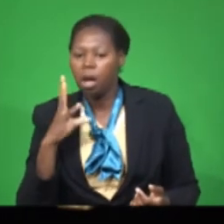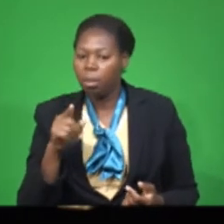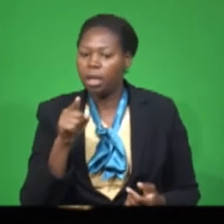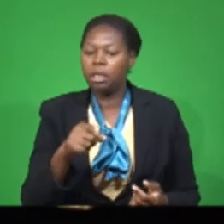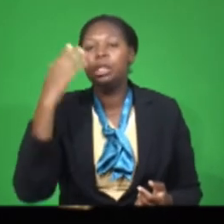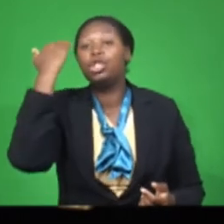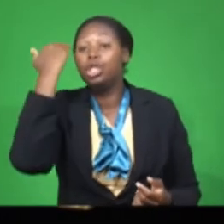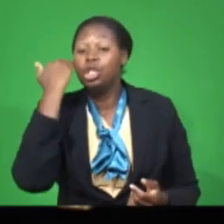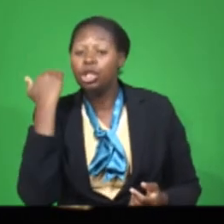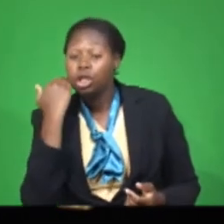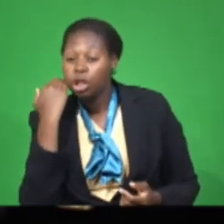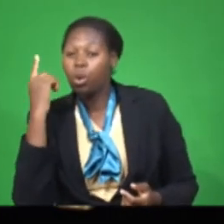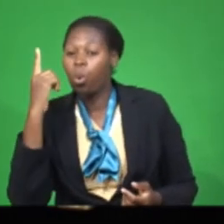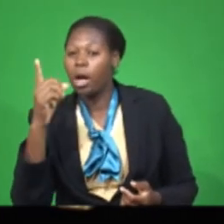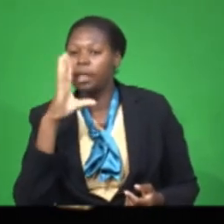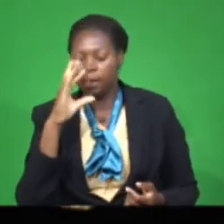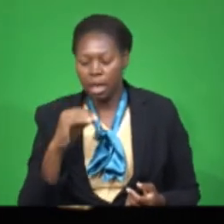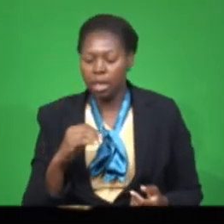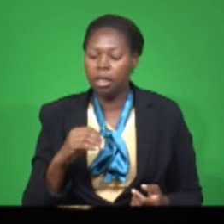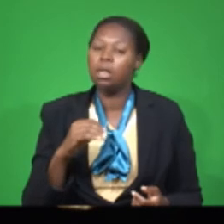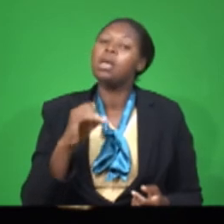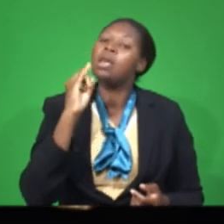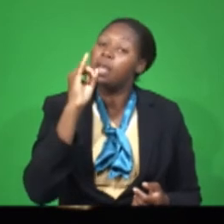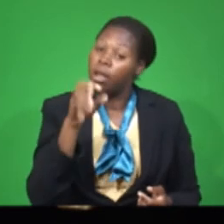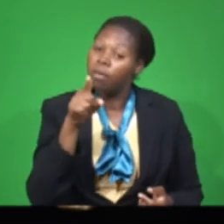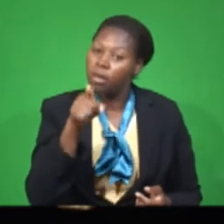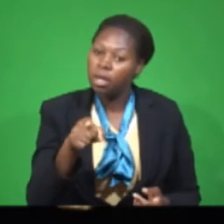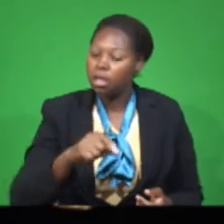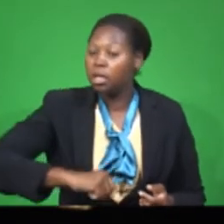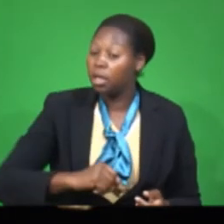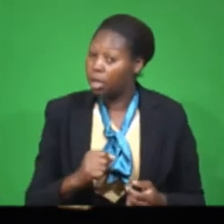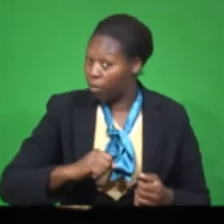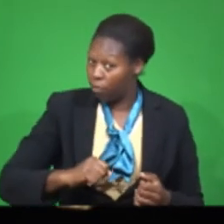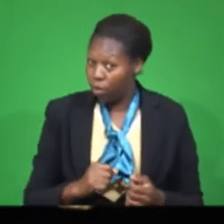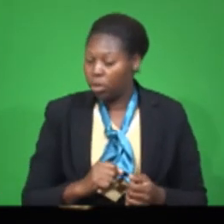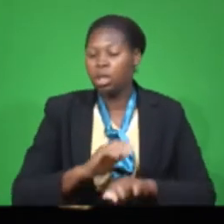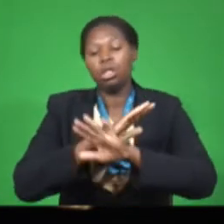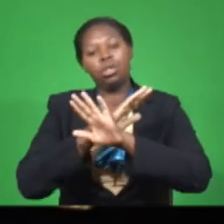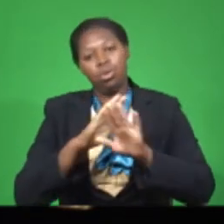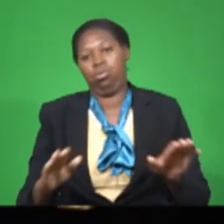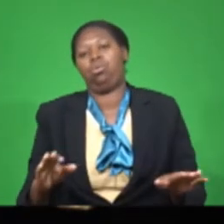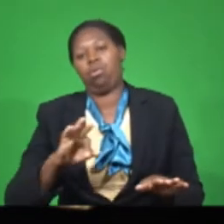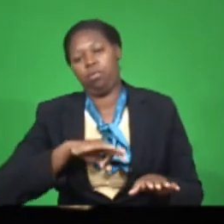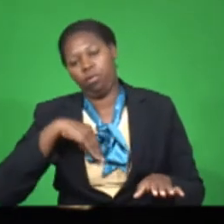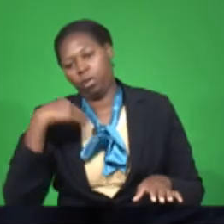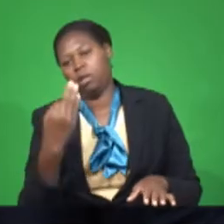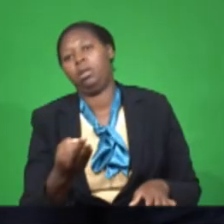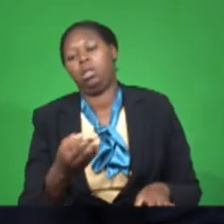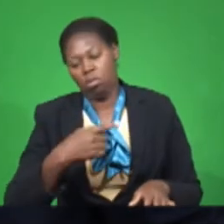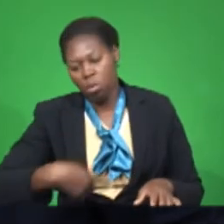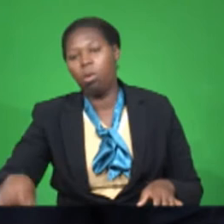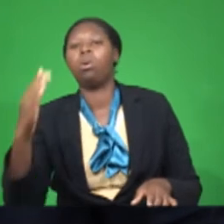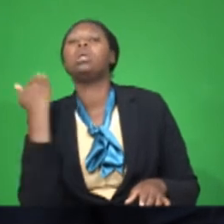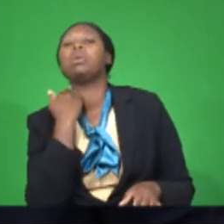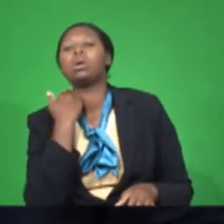Kutonga anoti if pardon is refused it is no pardon saka ngaenda anorai